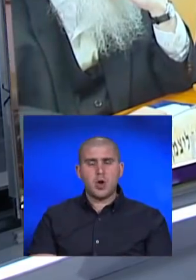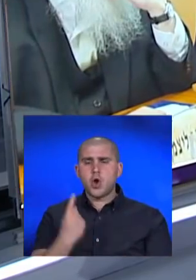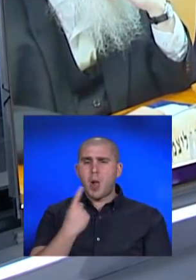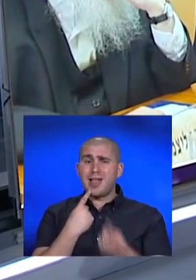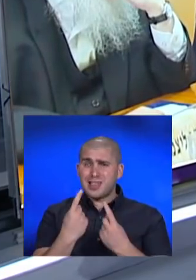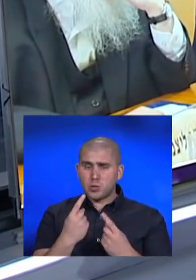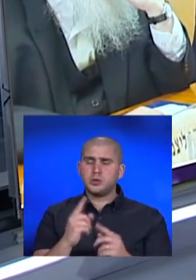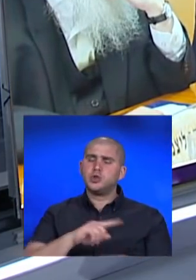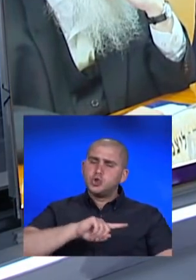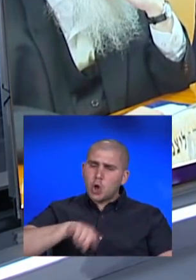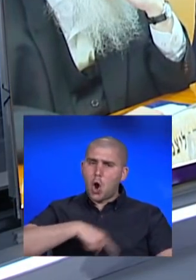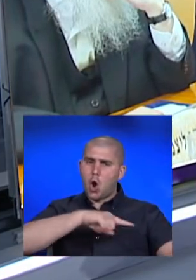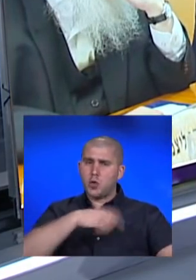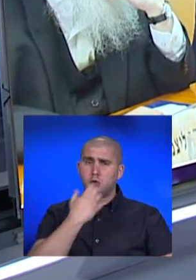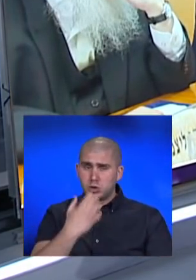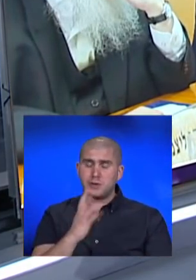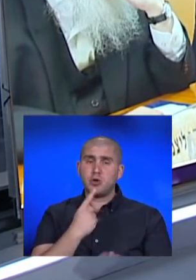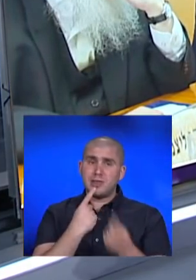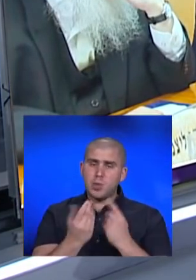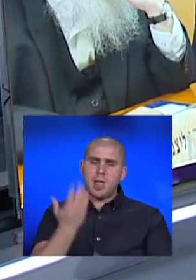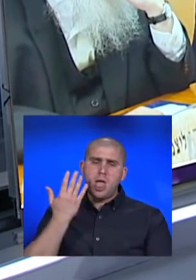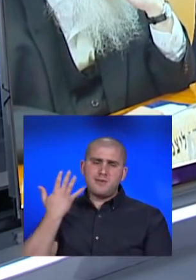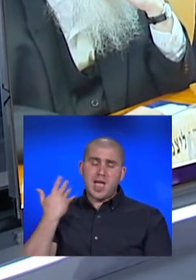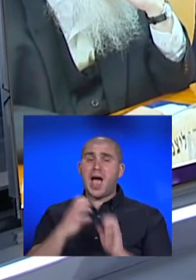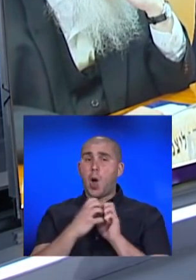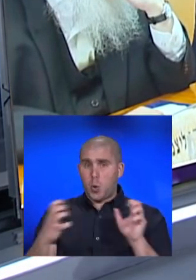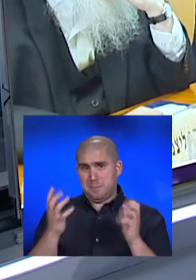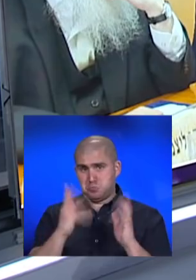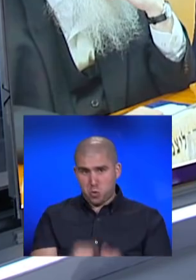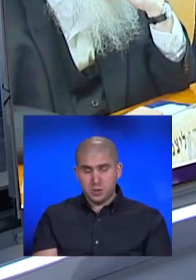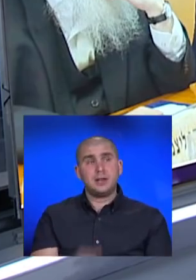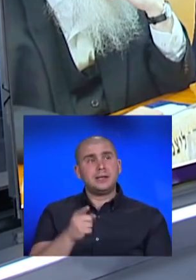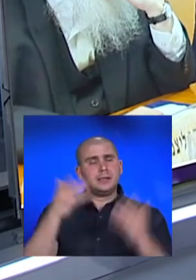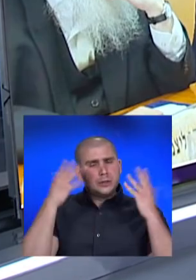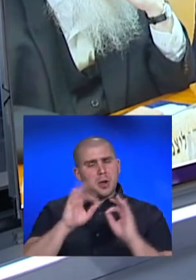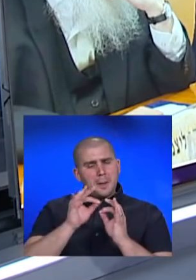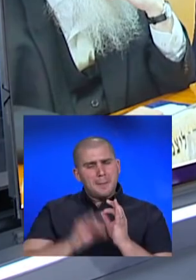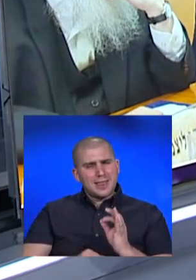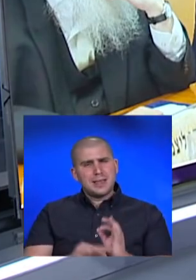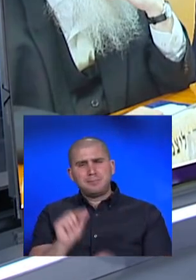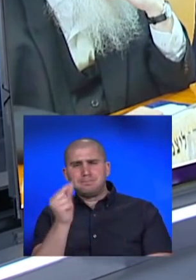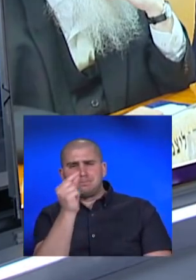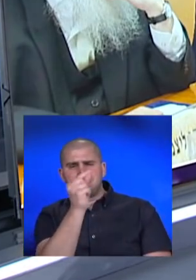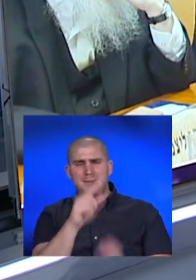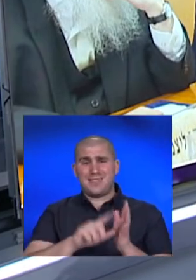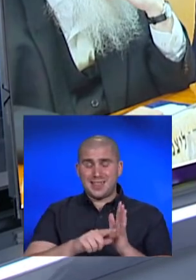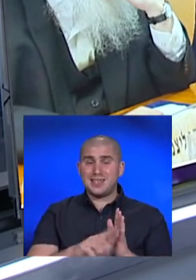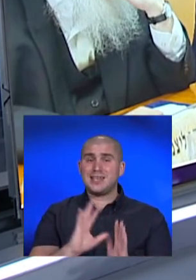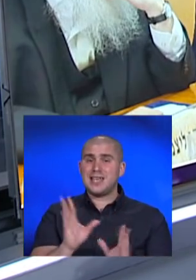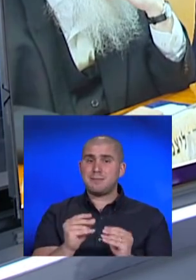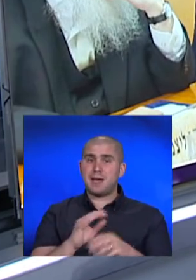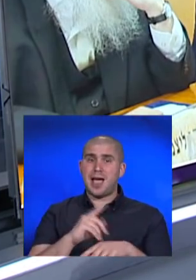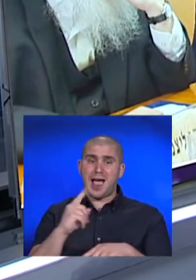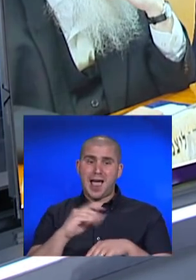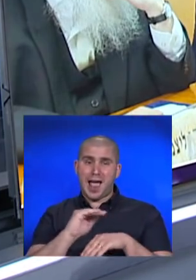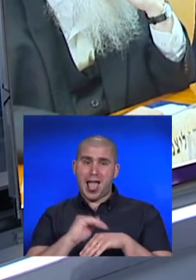על גבי שעות וחולל דיונים מקדימים ארוכים לא פחות. והתעסקות בפרטים הקטנים והטכניים. עם אלכוג'ל או בלי אלכוג'ל. זו